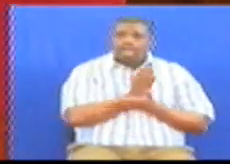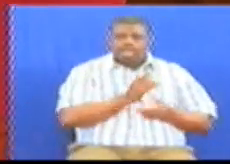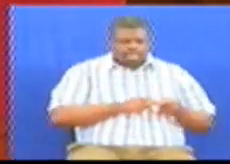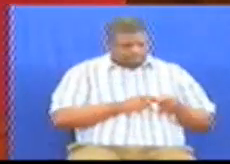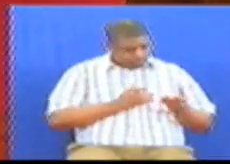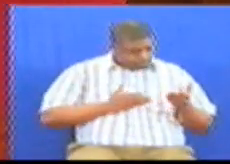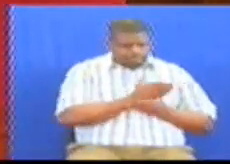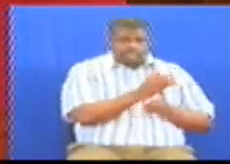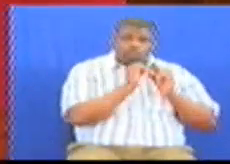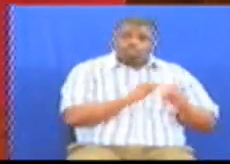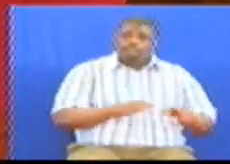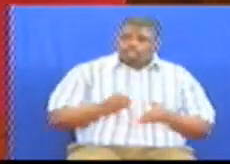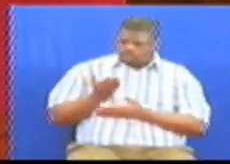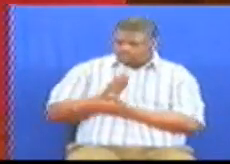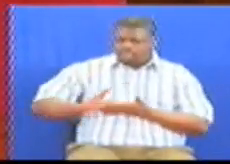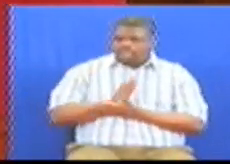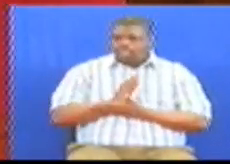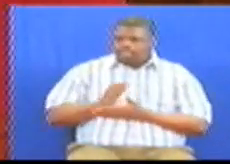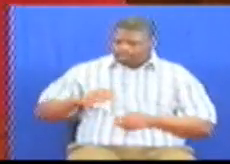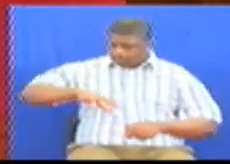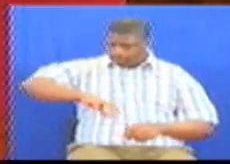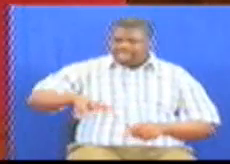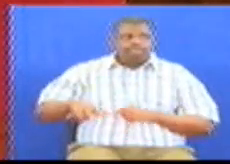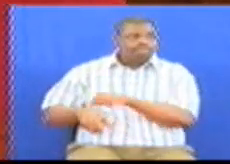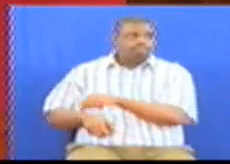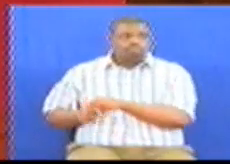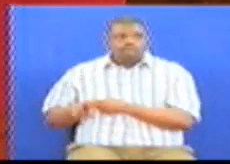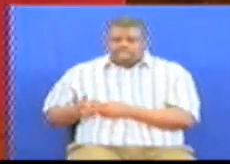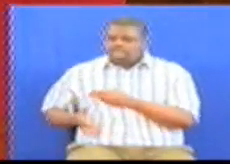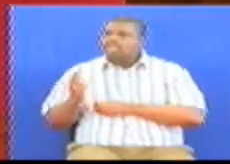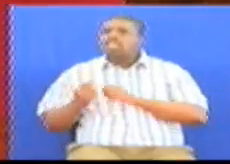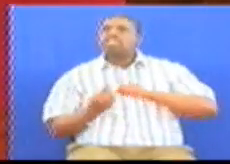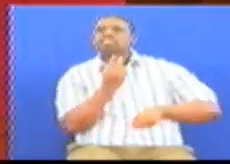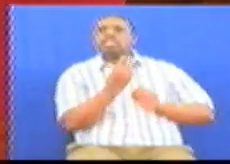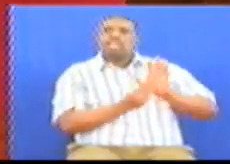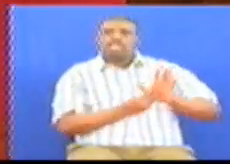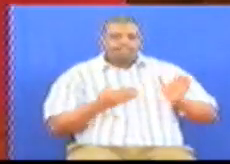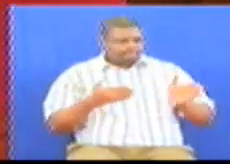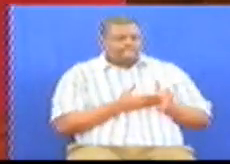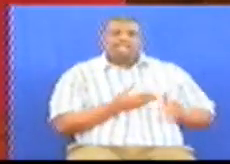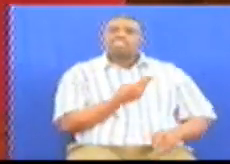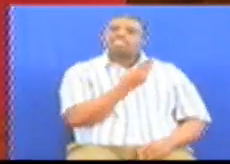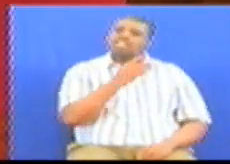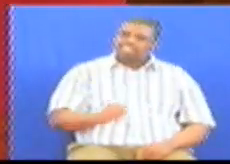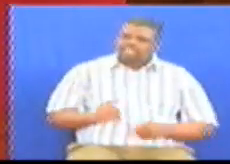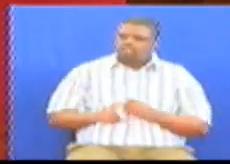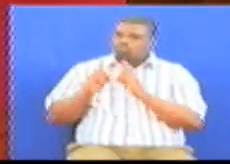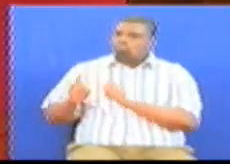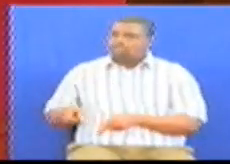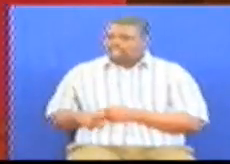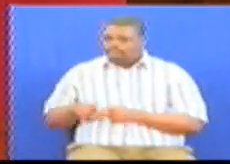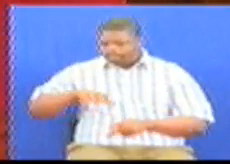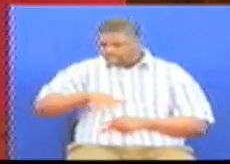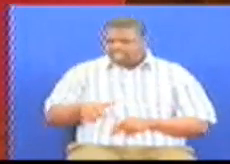Ipitie upya ugawaji wa majimbo. Kuna majimbo yanakata 28 mpaka 30. Kuna majimbo mengine